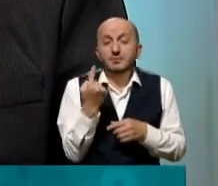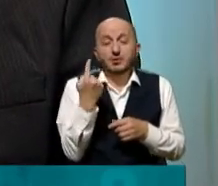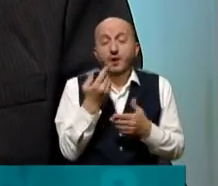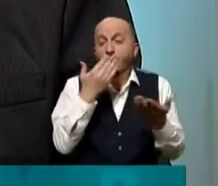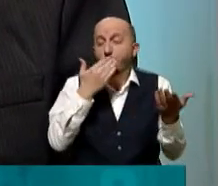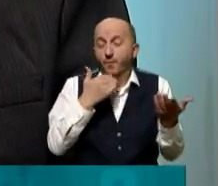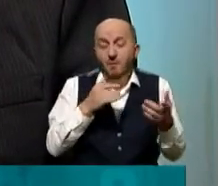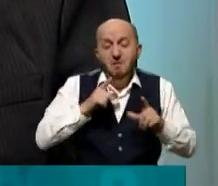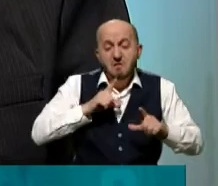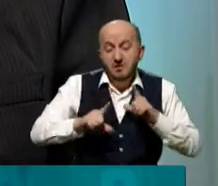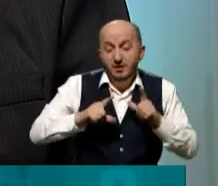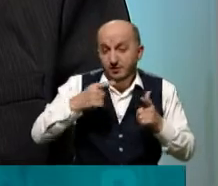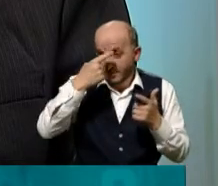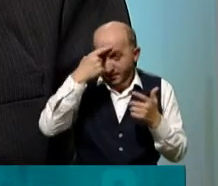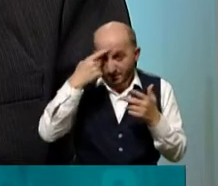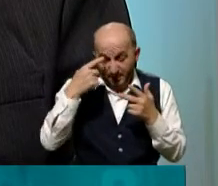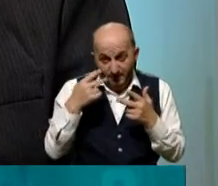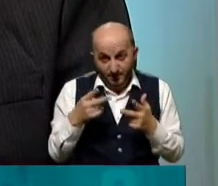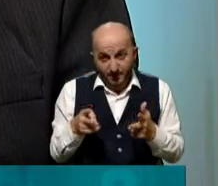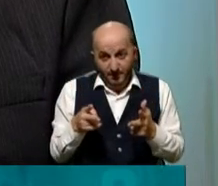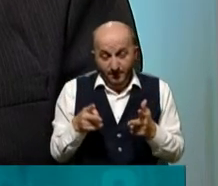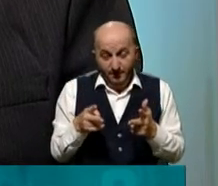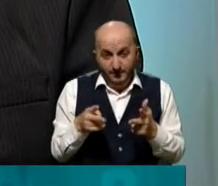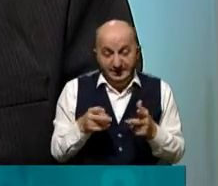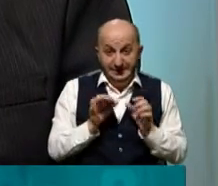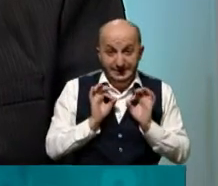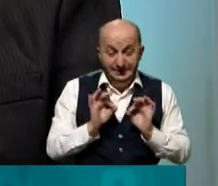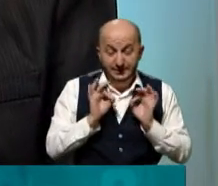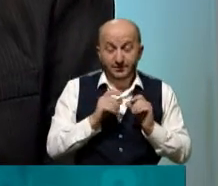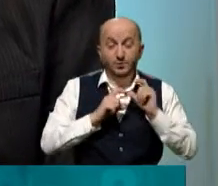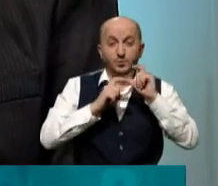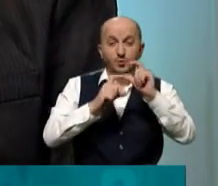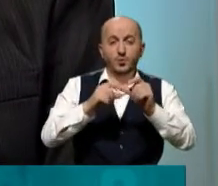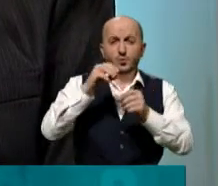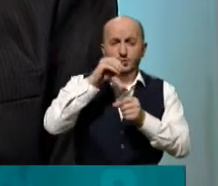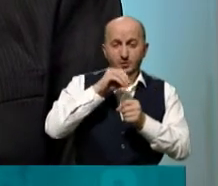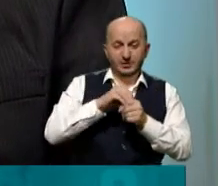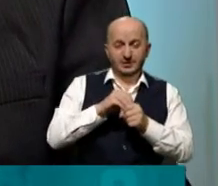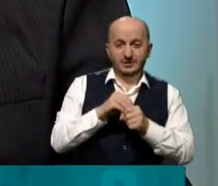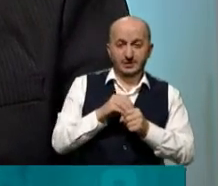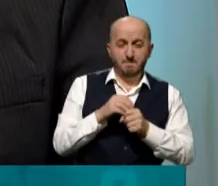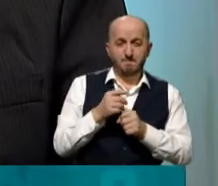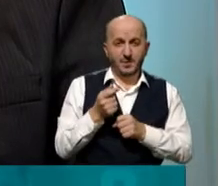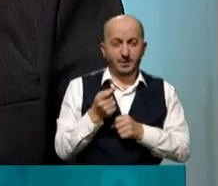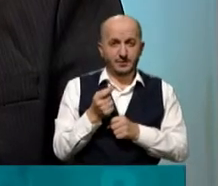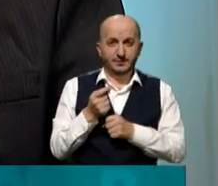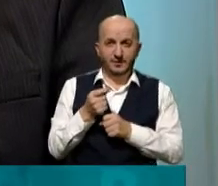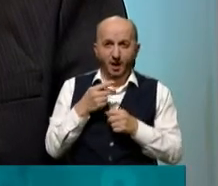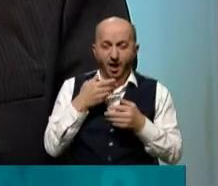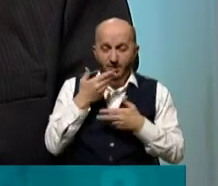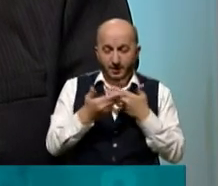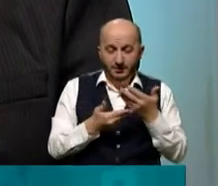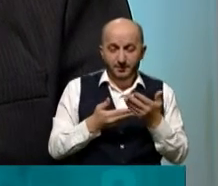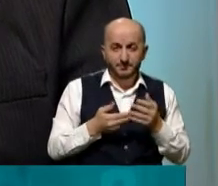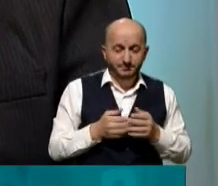şartları, ihtiyaçlar belirlerler. Bu çok sık sorulduğu için müsaadenizle azıcık böyle biraz şey anlatalım. Buyurun.